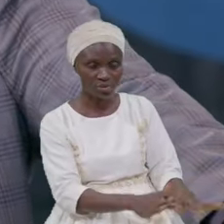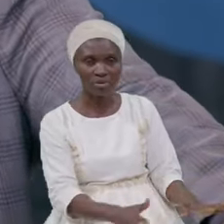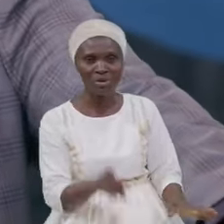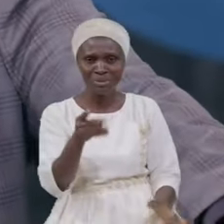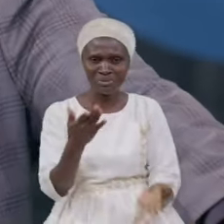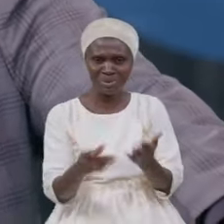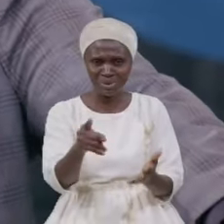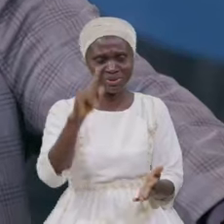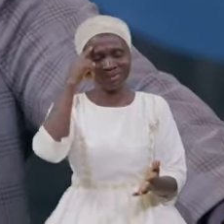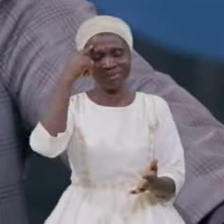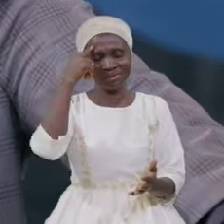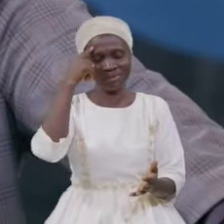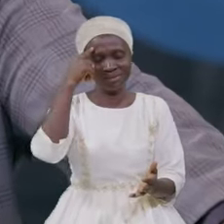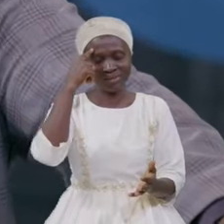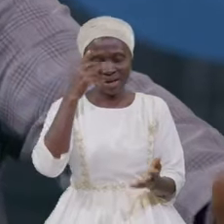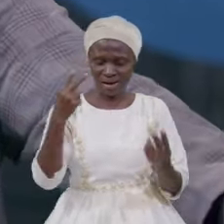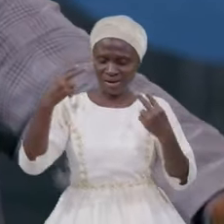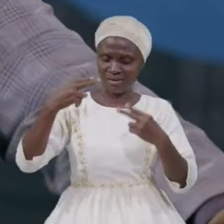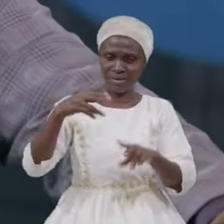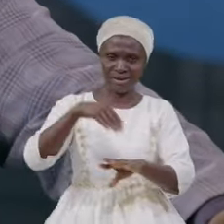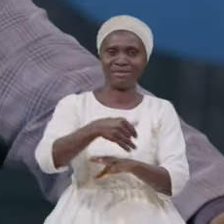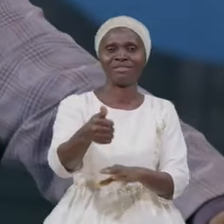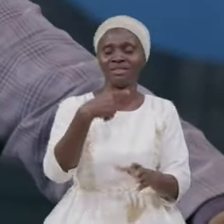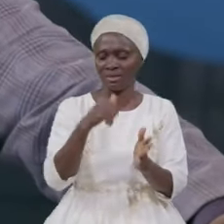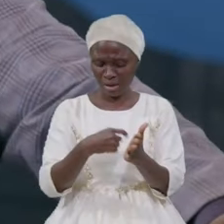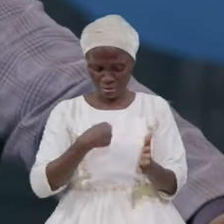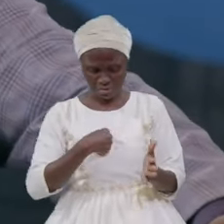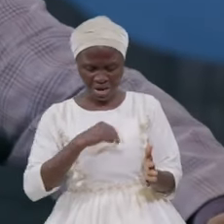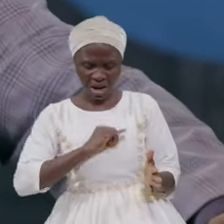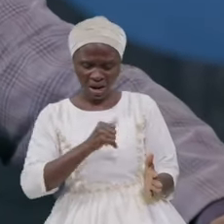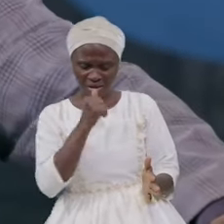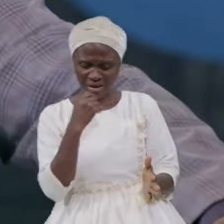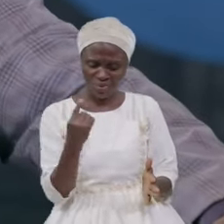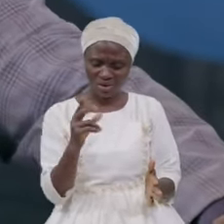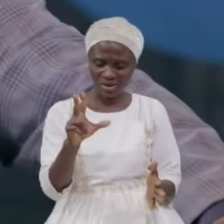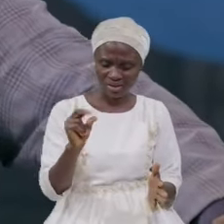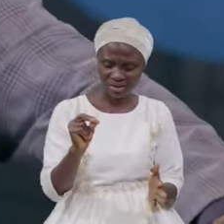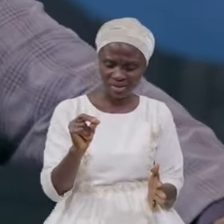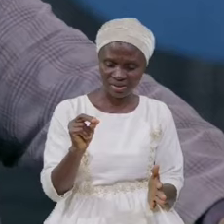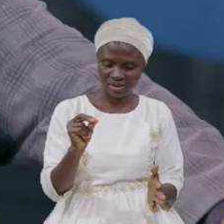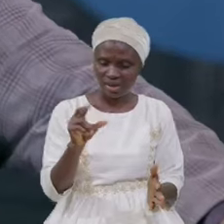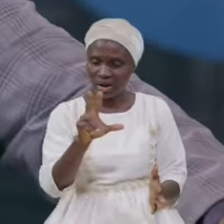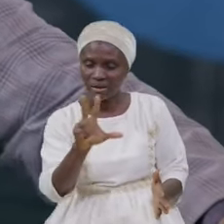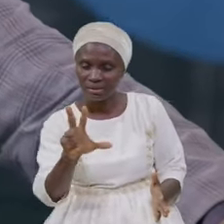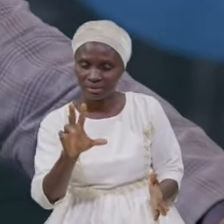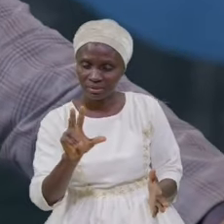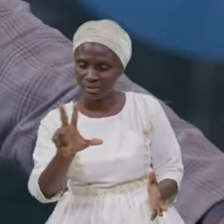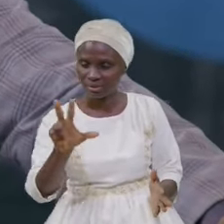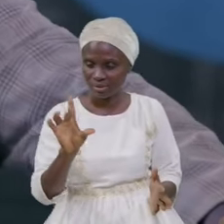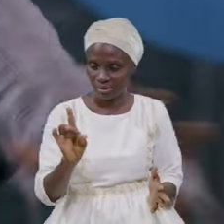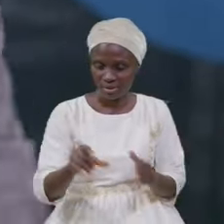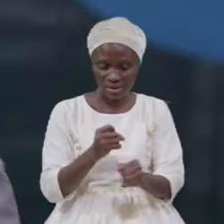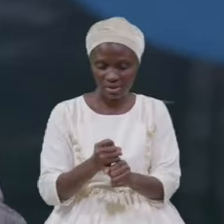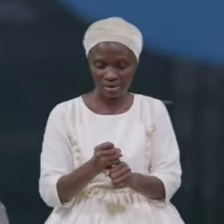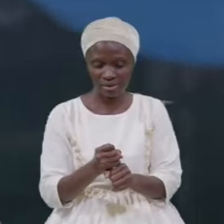ans seulement et j'ai encore un long chemin à faire. Mais tu sais, ces jours viennent si